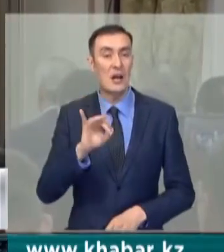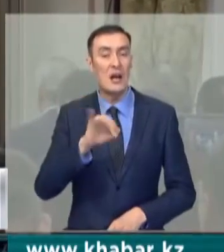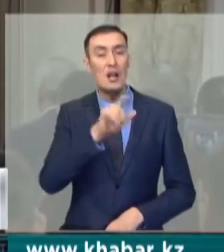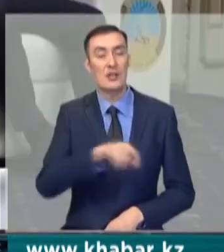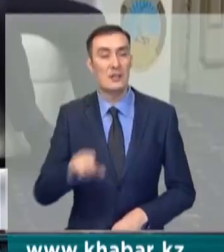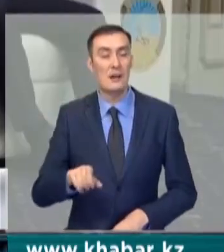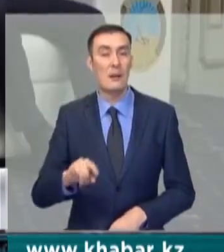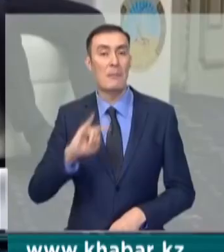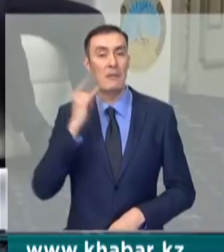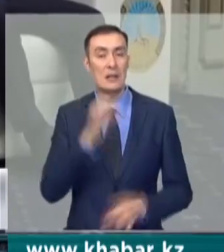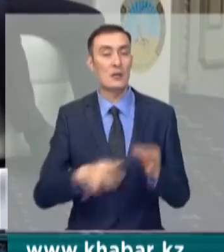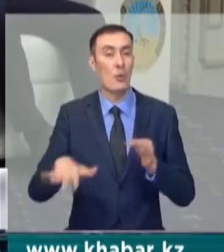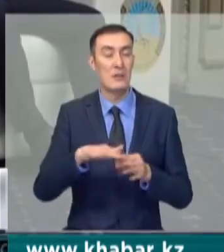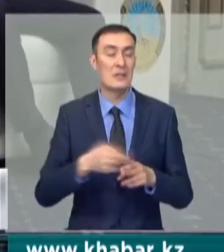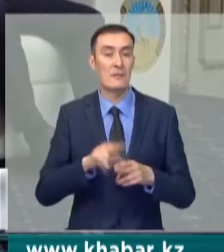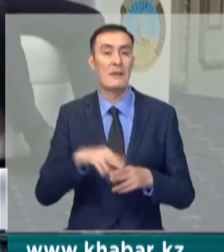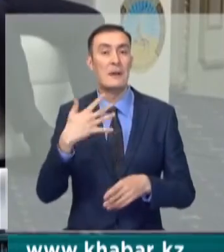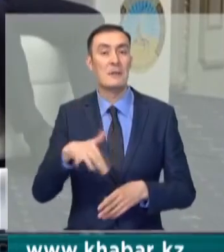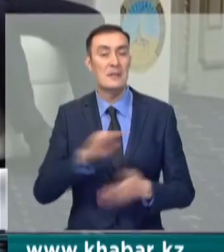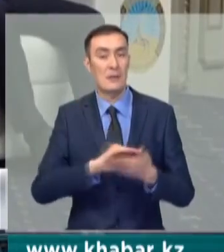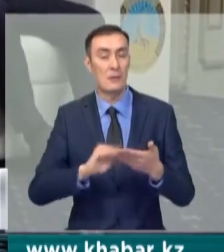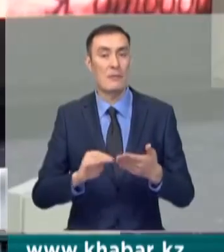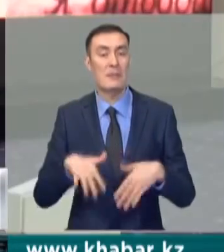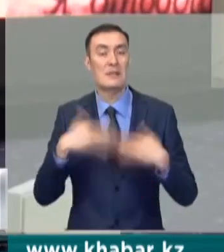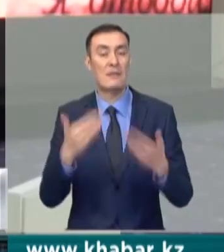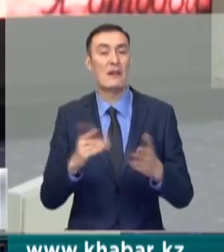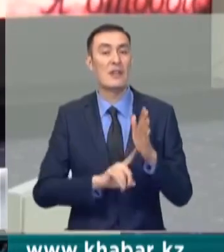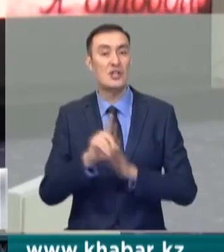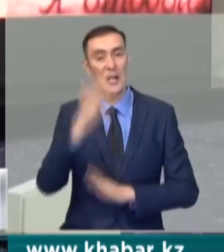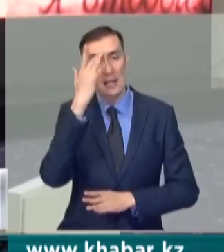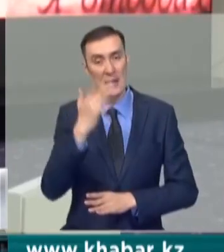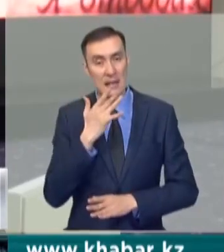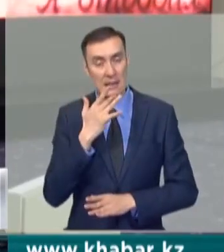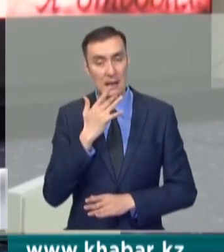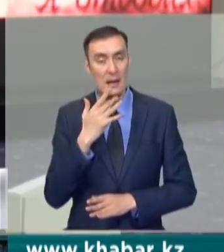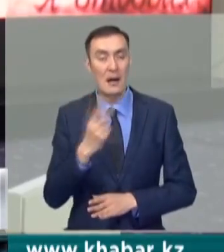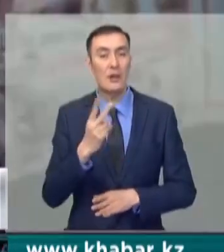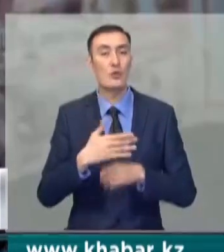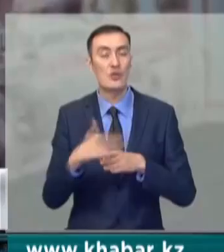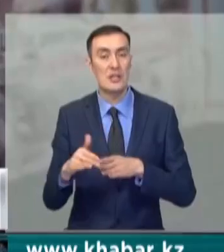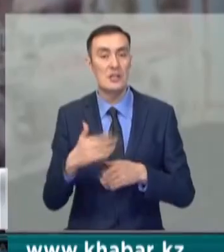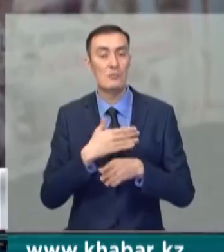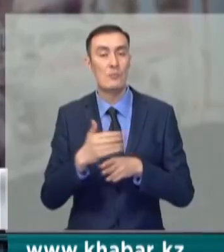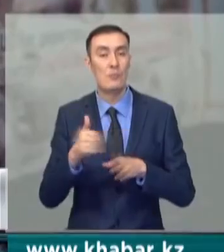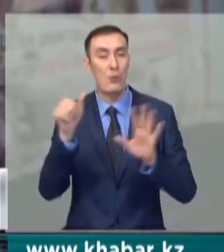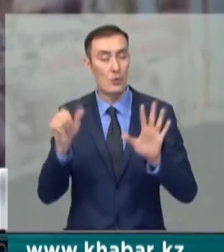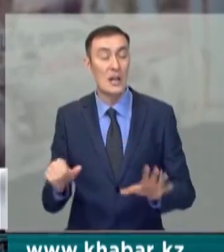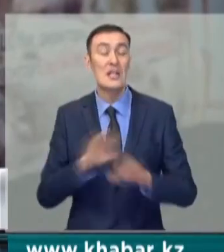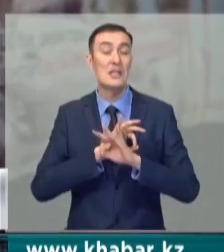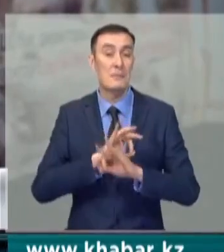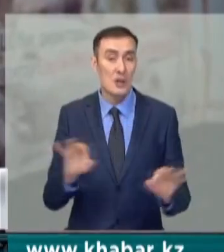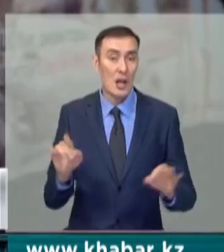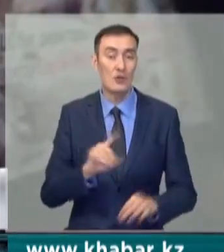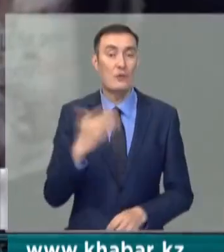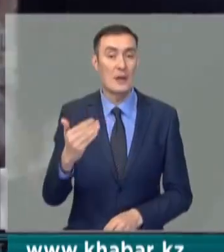личностях Прииртышья. Первые 50 работ презентовали в начале лета, вторую часть спустя полгода. Замечательно, что вы